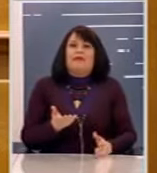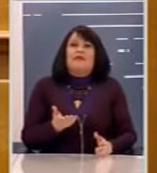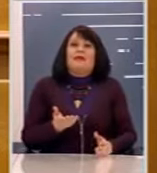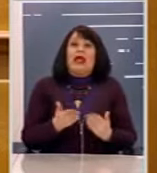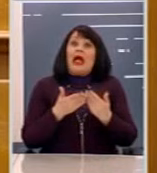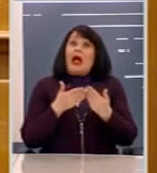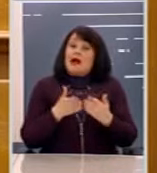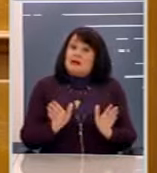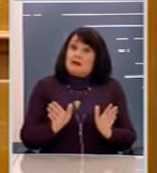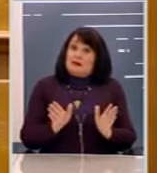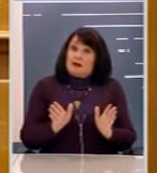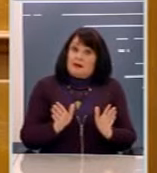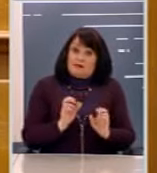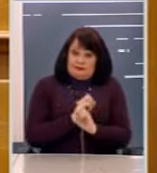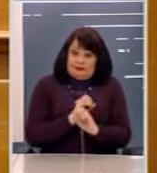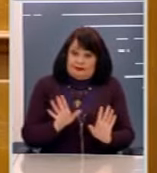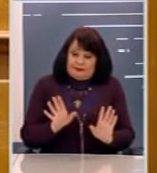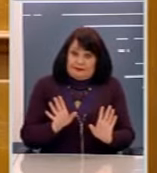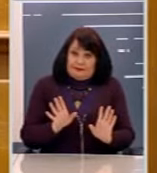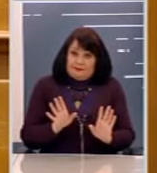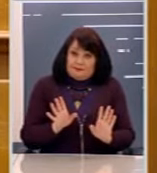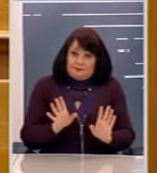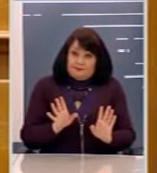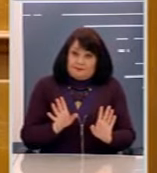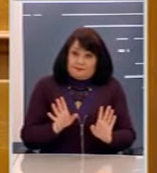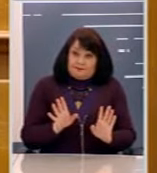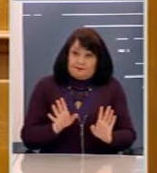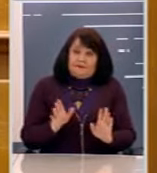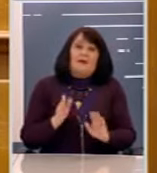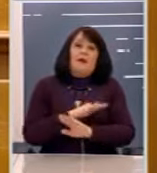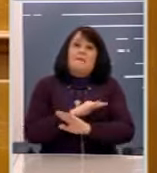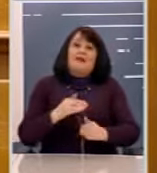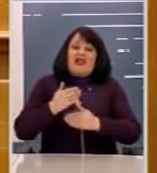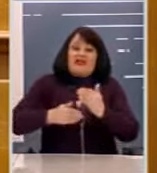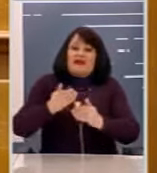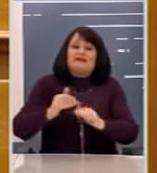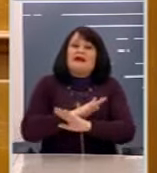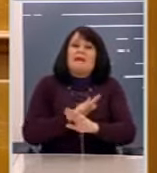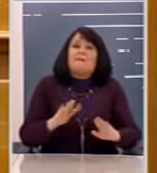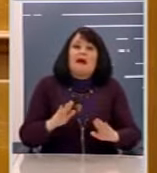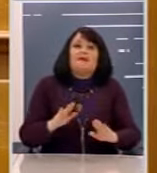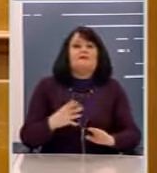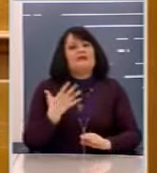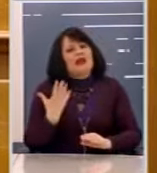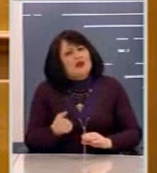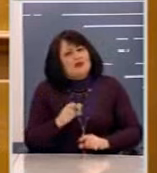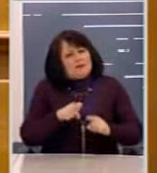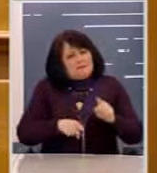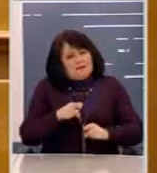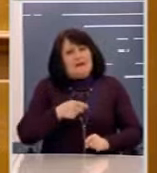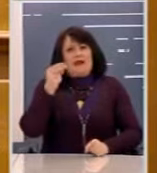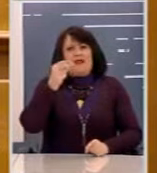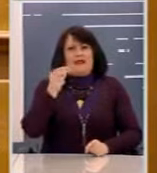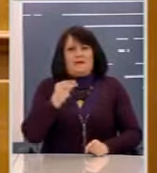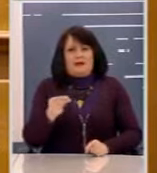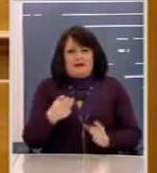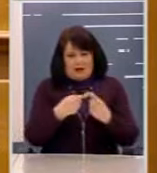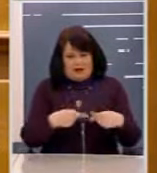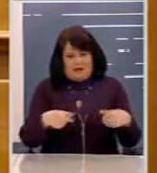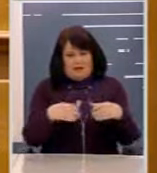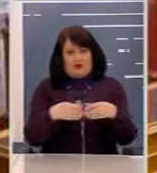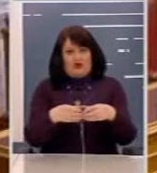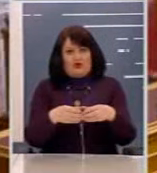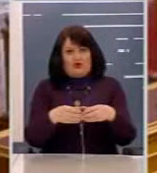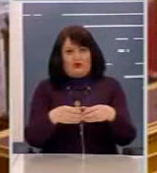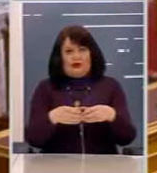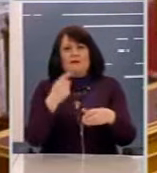Δημοσιοποίηση είναι, έχει ολοκληρωθεί η διαδικασία. Είχαμε κάποια θέματα με την Επιτροπή, με την Αρχή